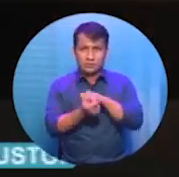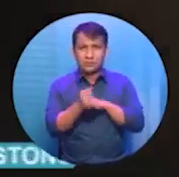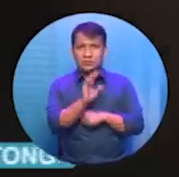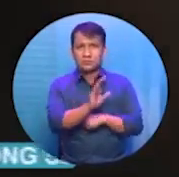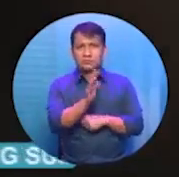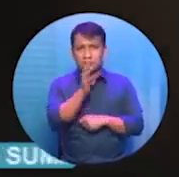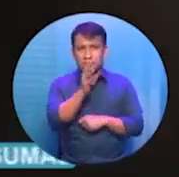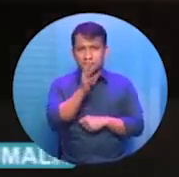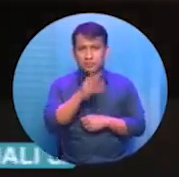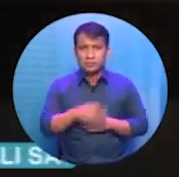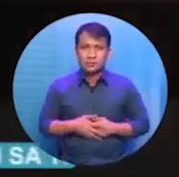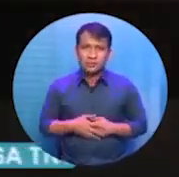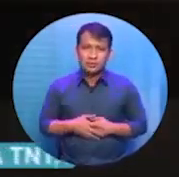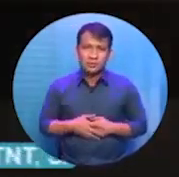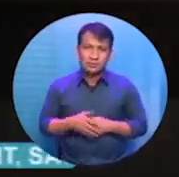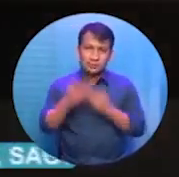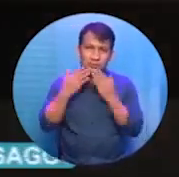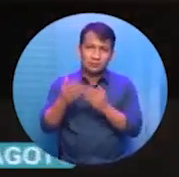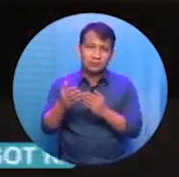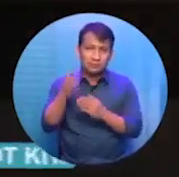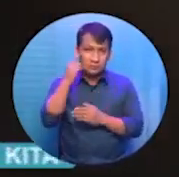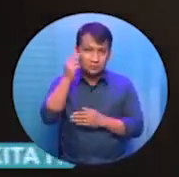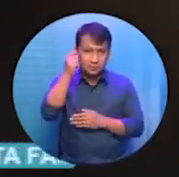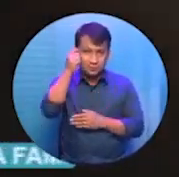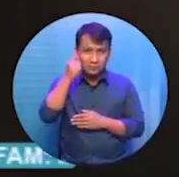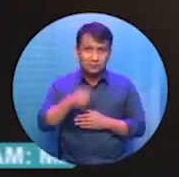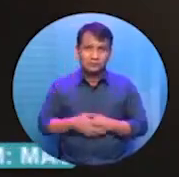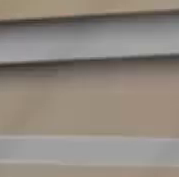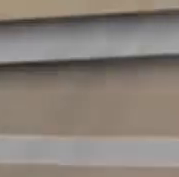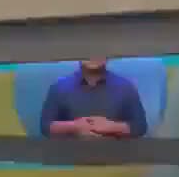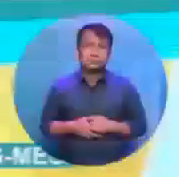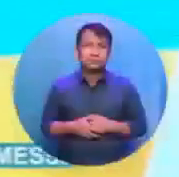siya. Maraming salamat po.